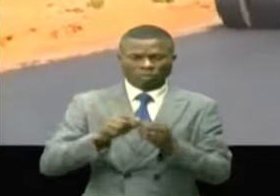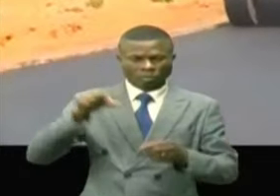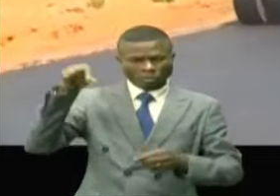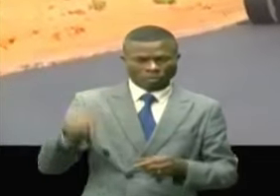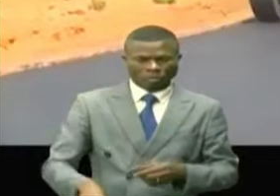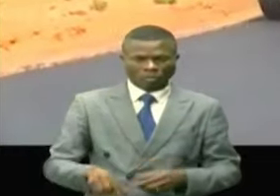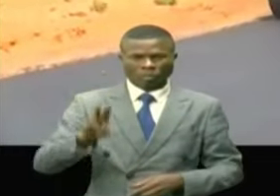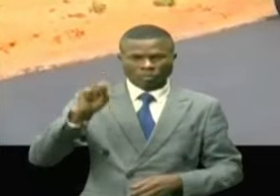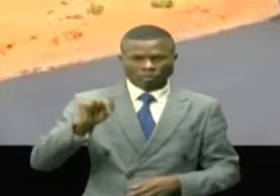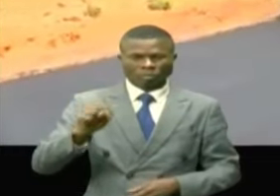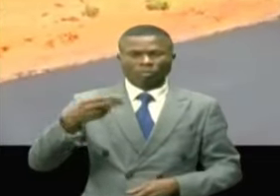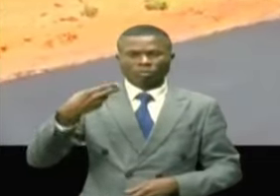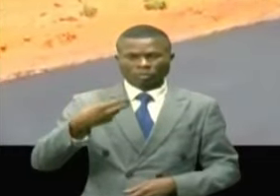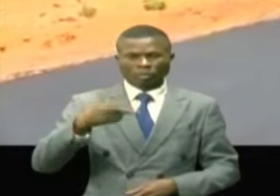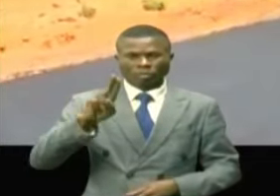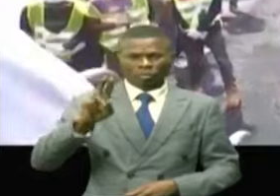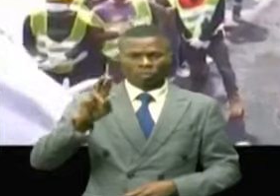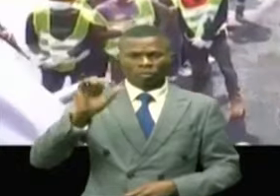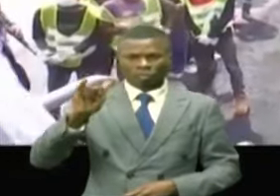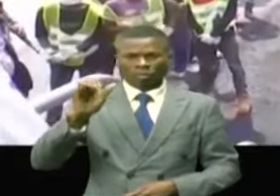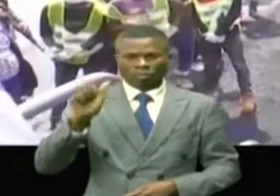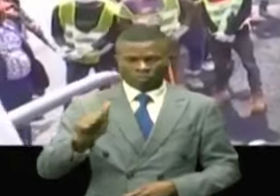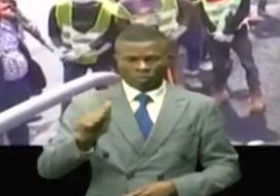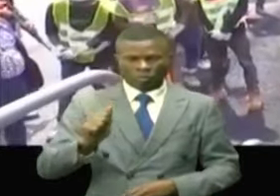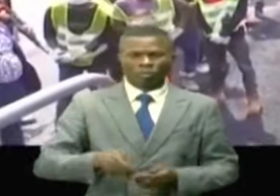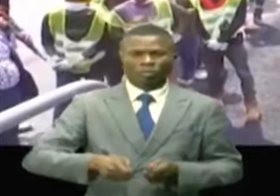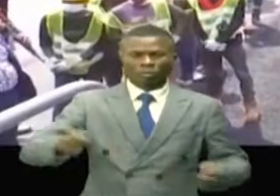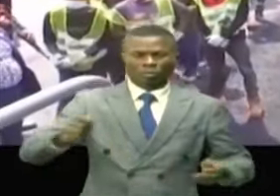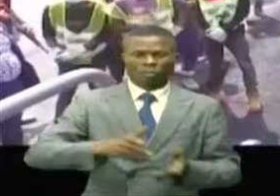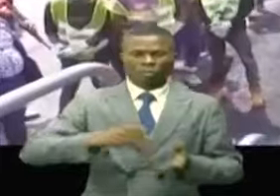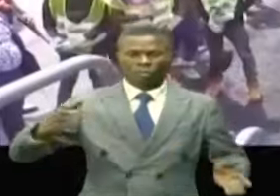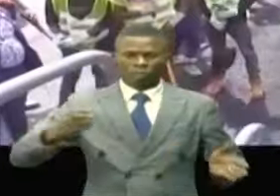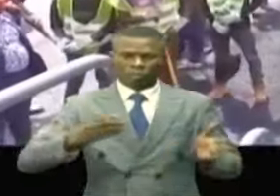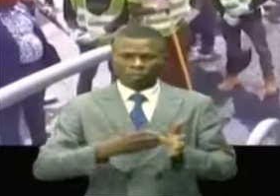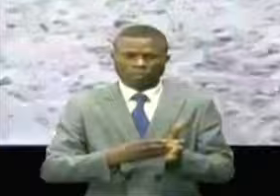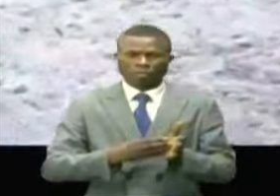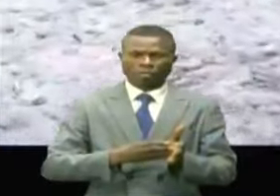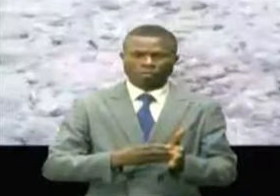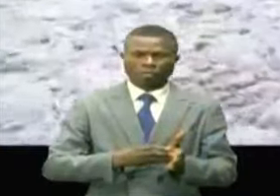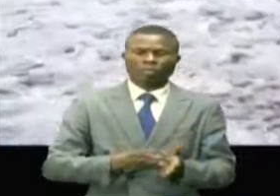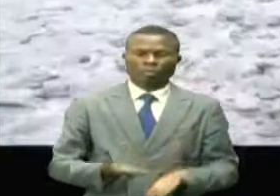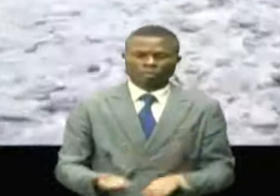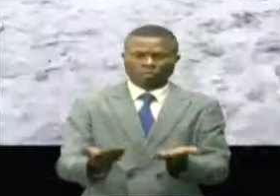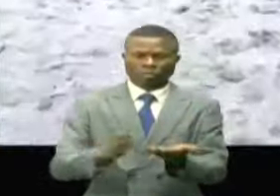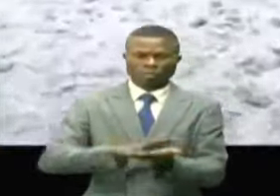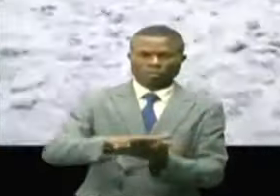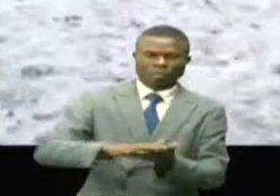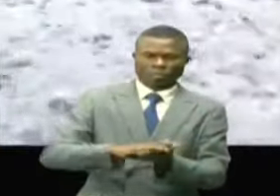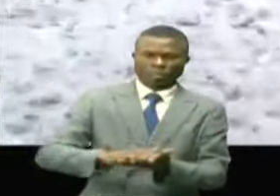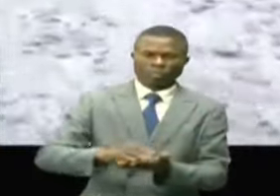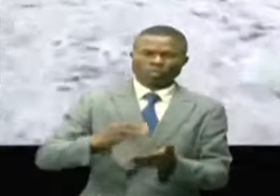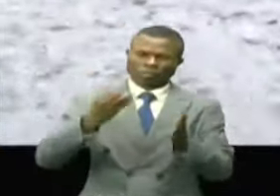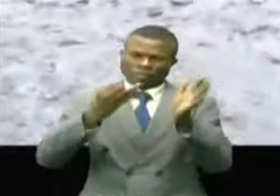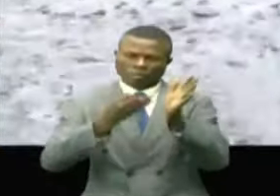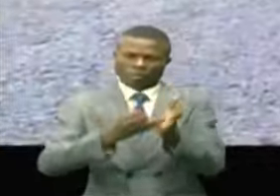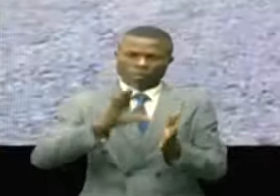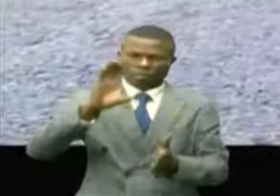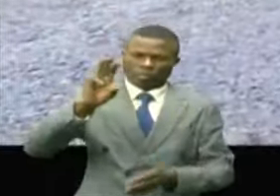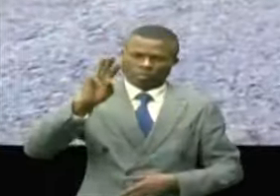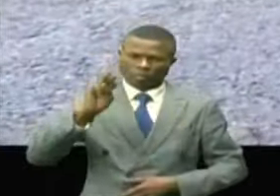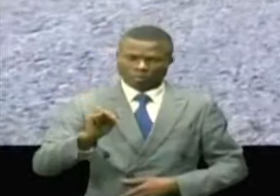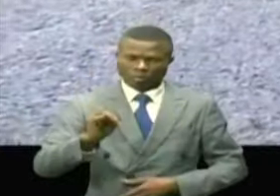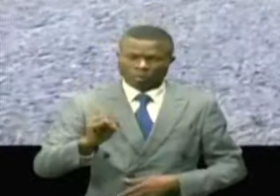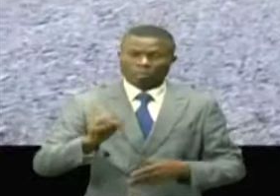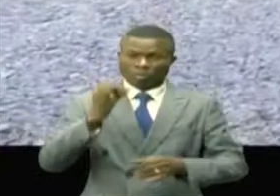lubumbachi cette artère a une largeur de 9 m et la couche d'asphalte aura une épaisseur de 7 cm une fois